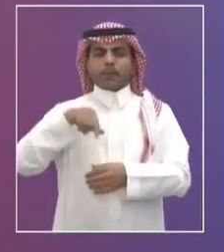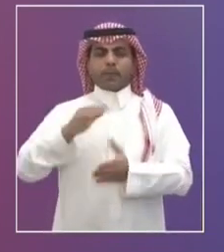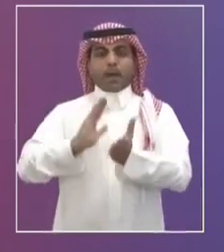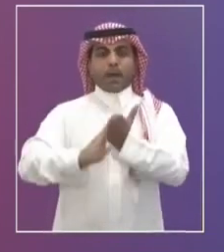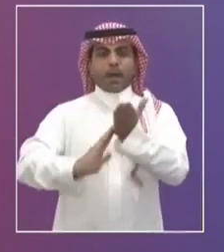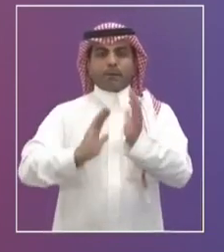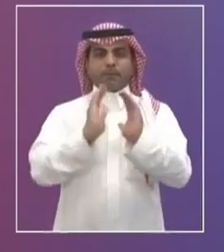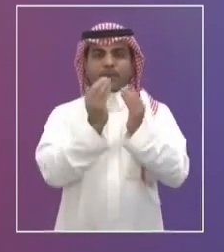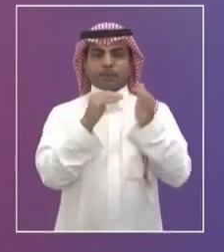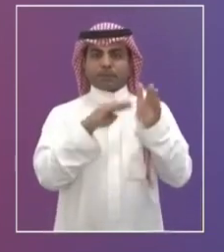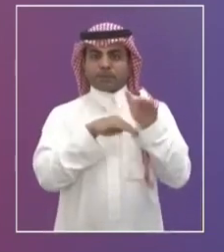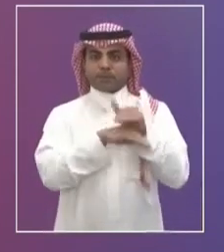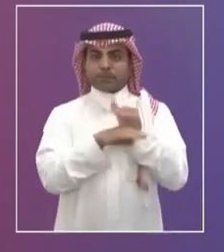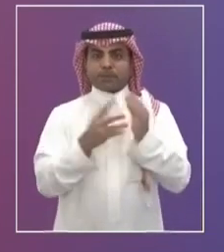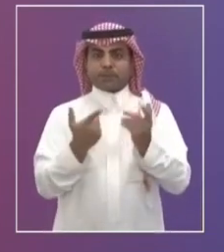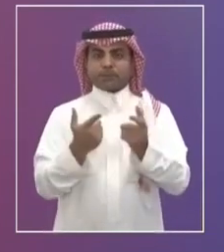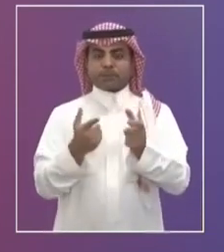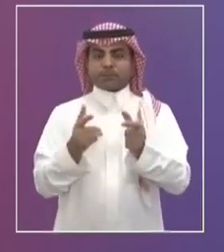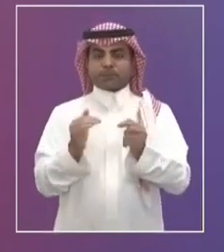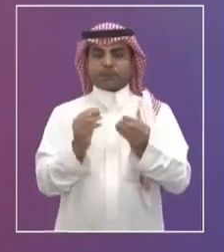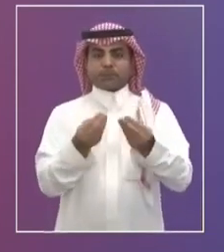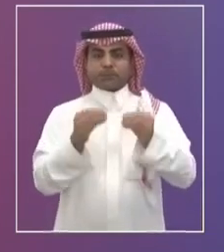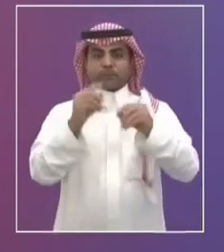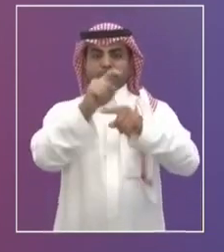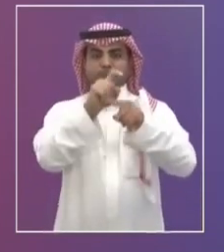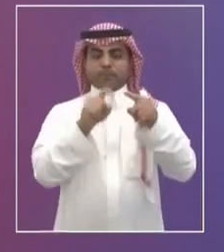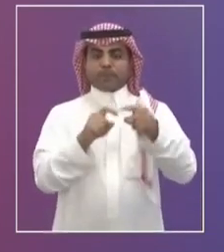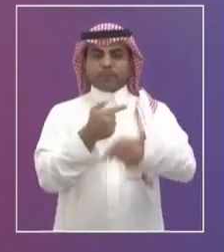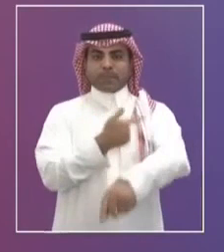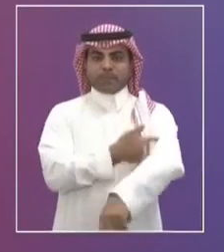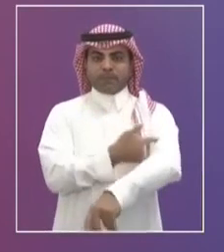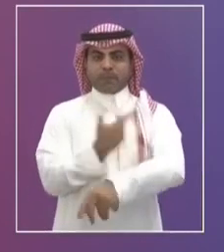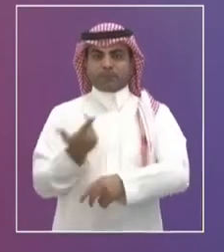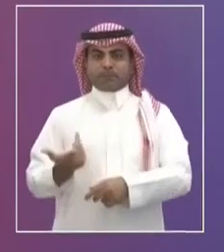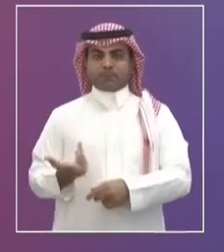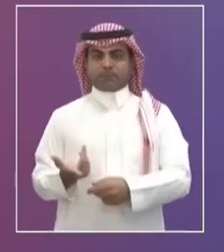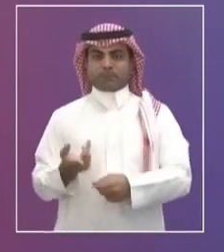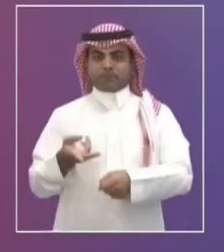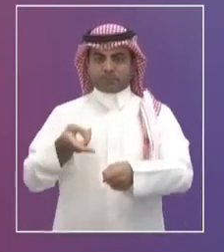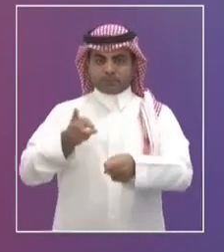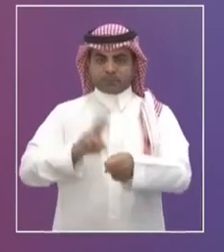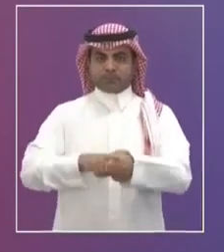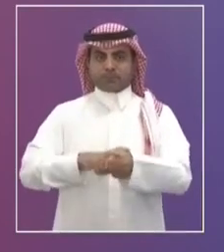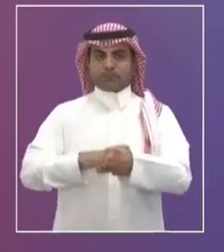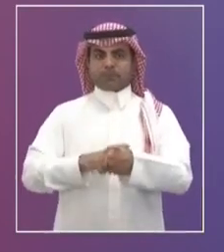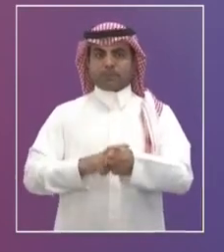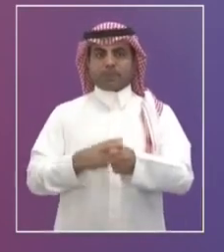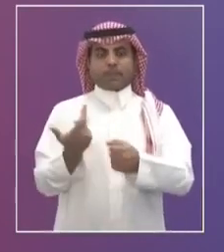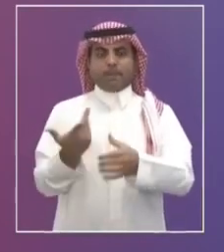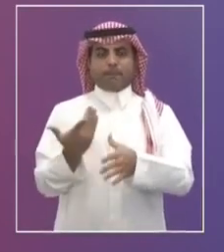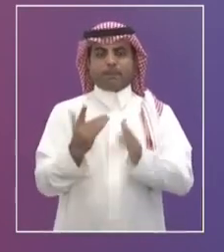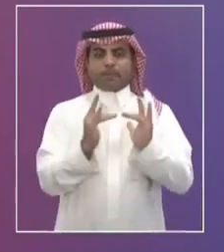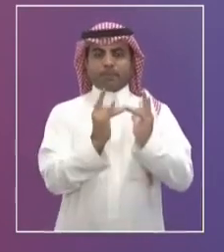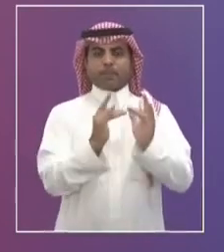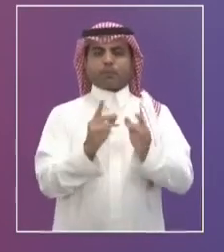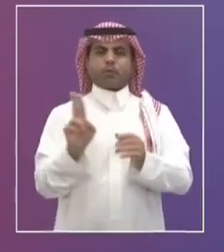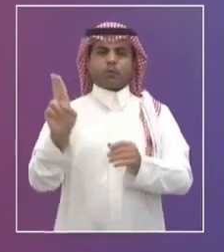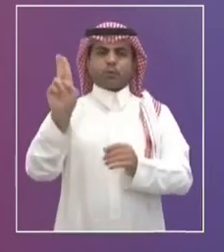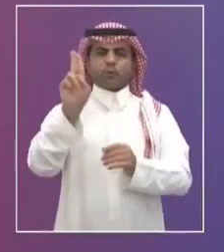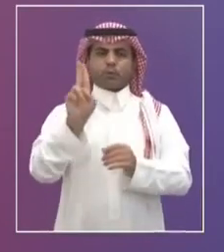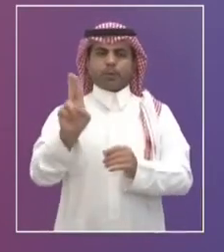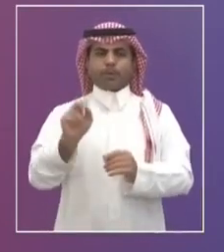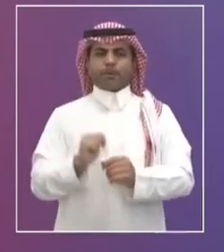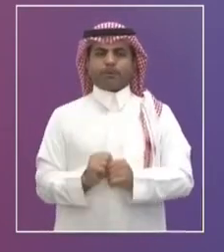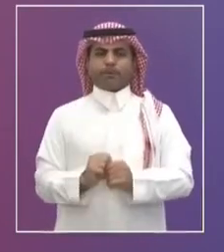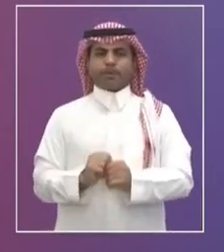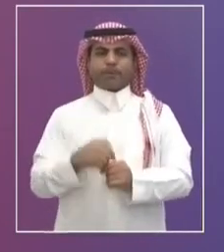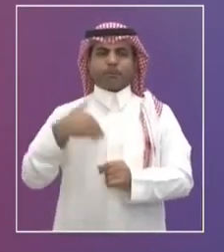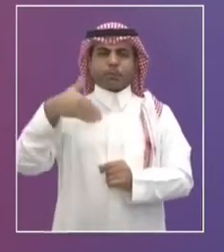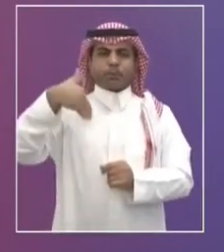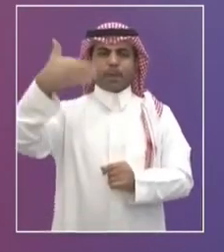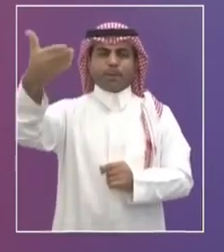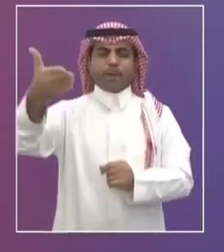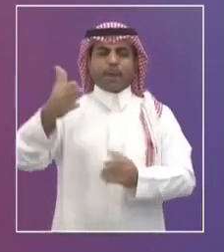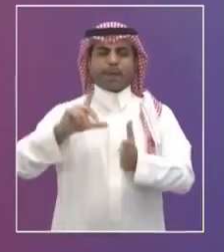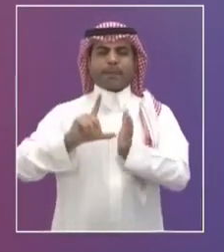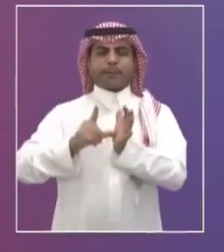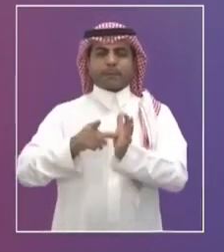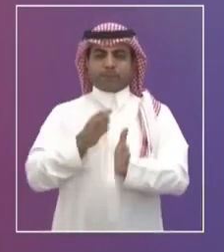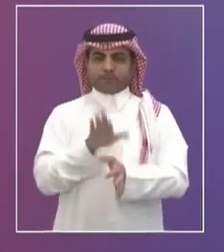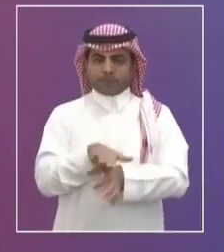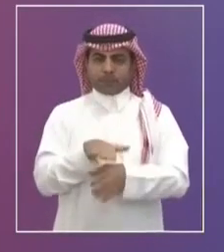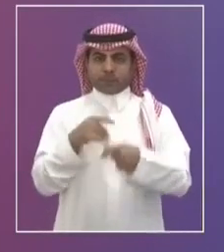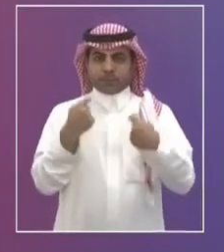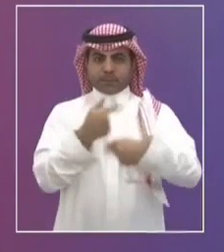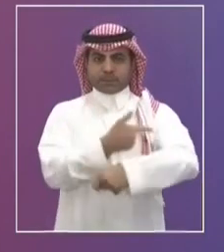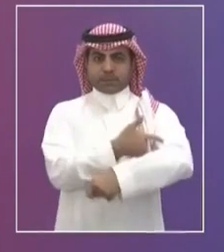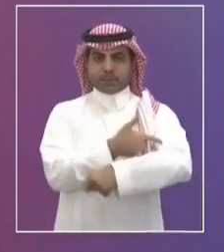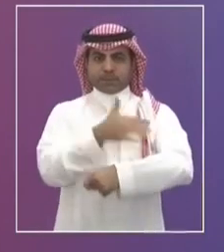الحرجة عن الطاقة الاستيعابية في المستشفيات سيتم إعادة الحجر. سؤالي، ما هي الخطط المستقبلية التي وضعتها